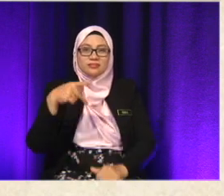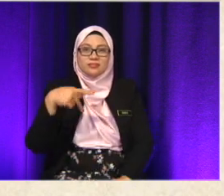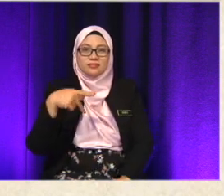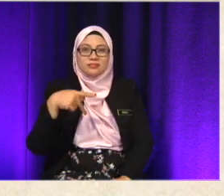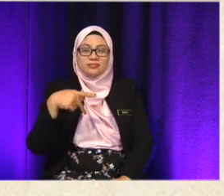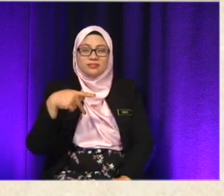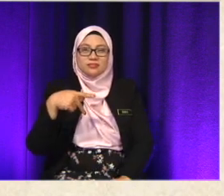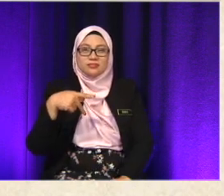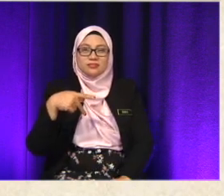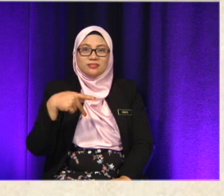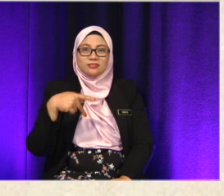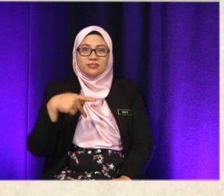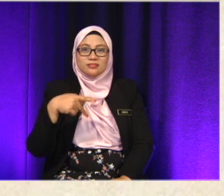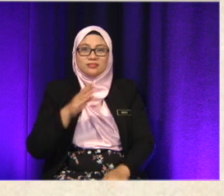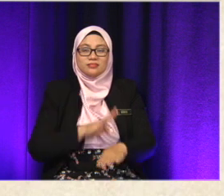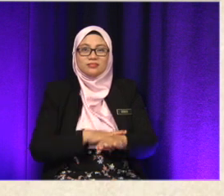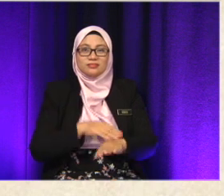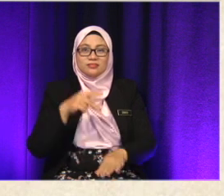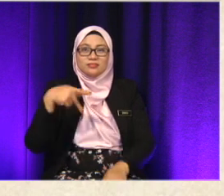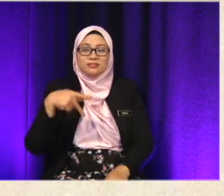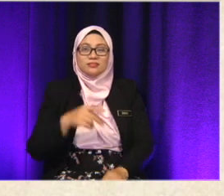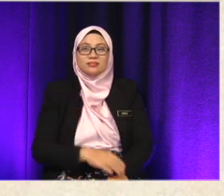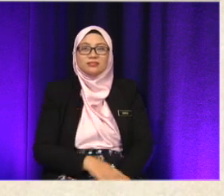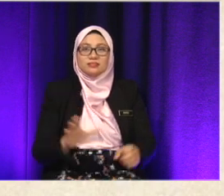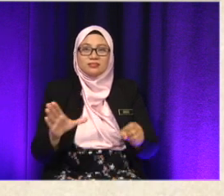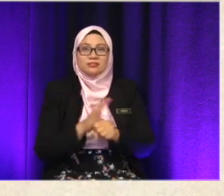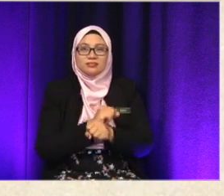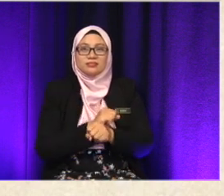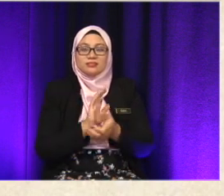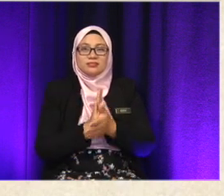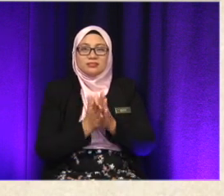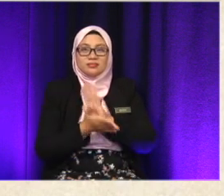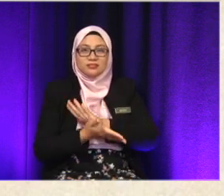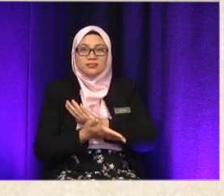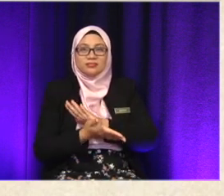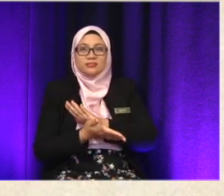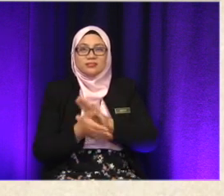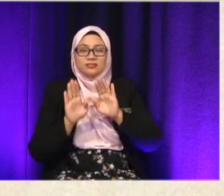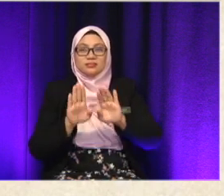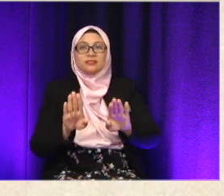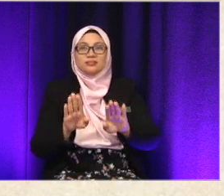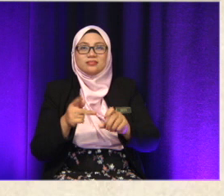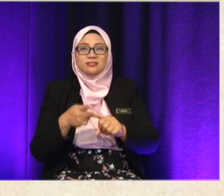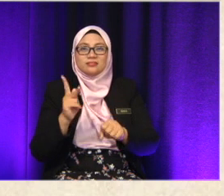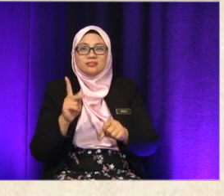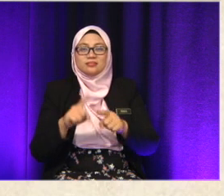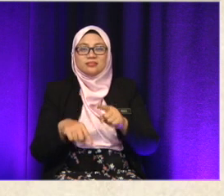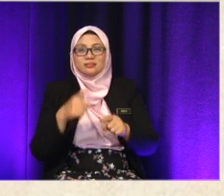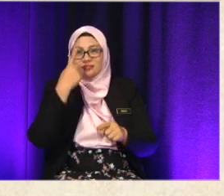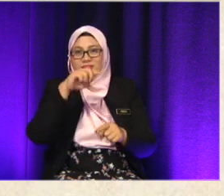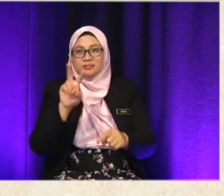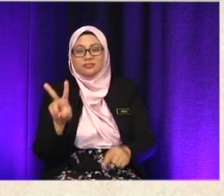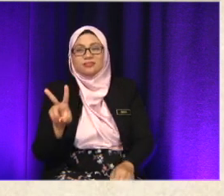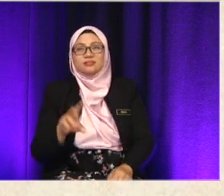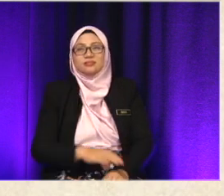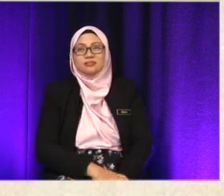pada B ni naik ke sini, dia penuhkan sini. Jadi omboh tertolak keluar. Okey, dia penuh. Tapi untuk yang kedua pula, injap